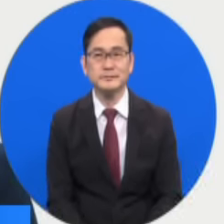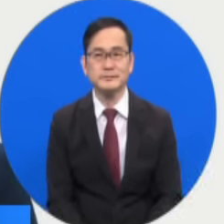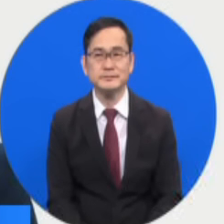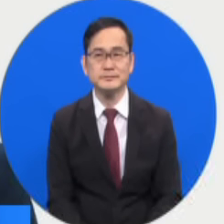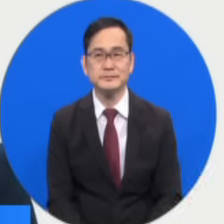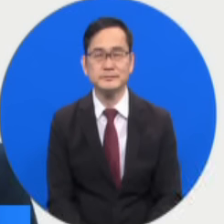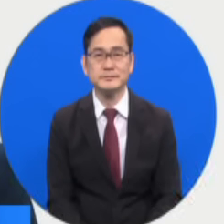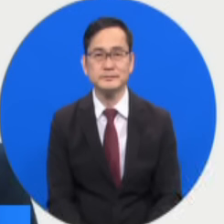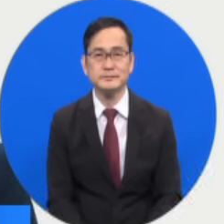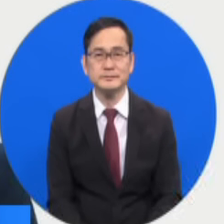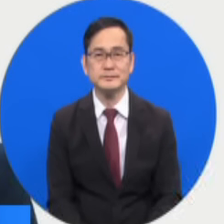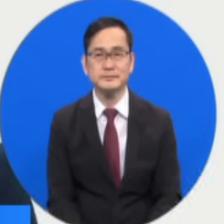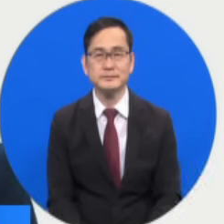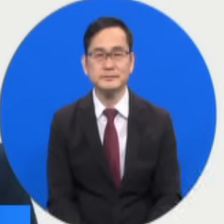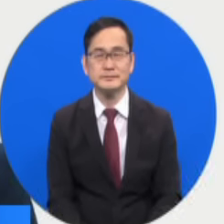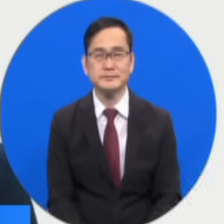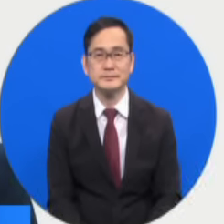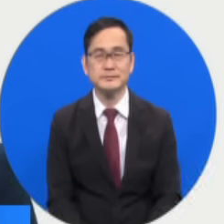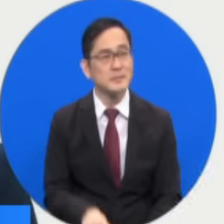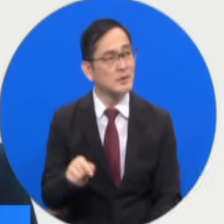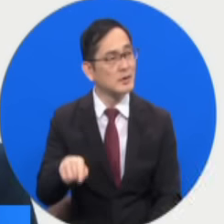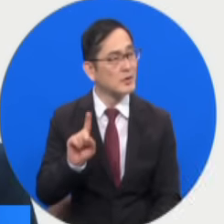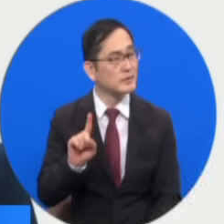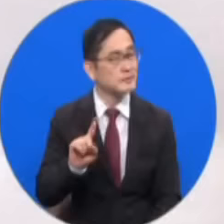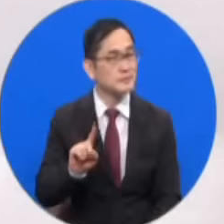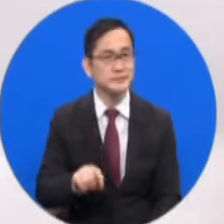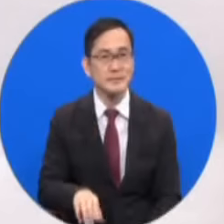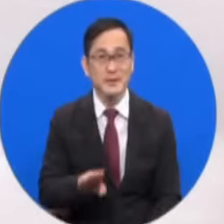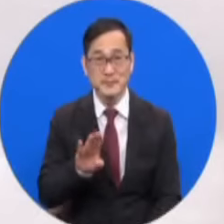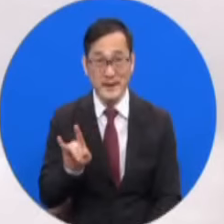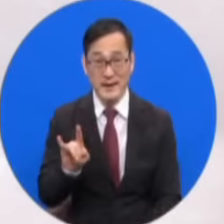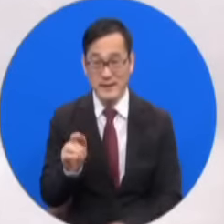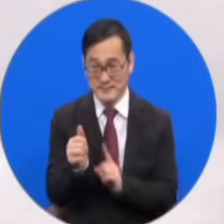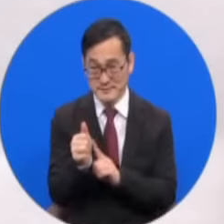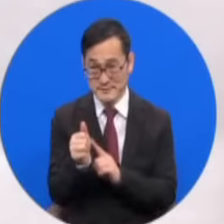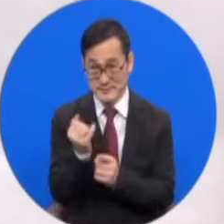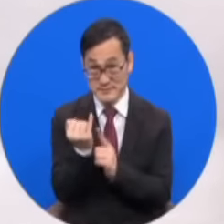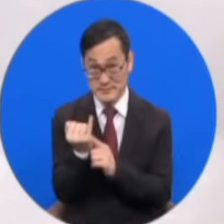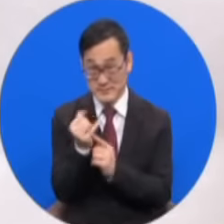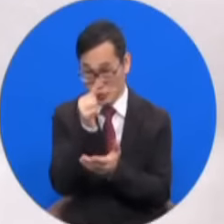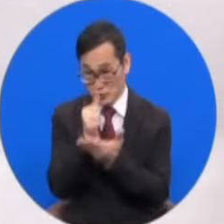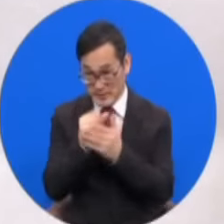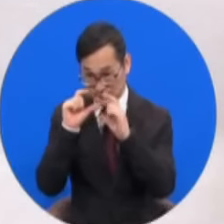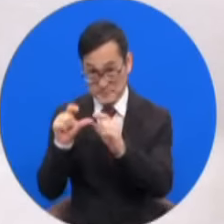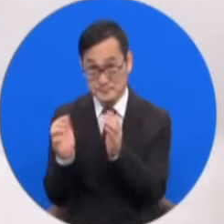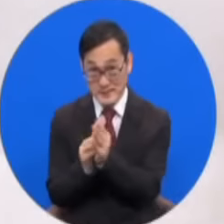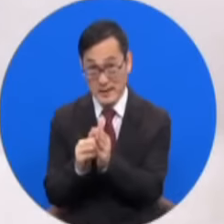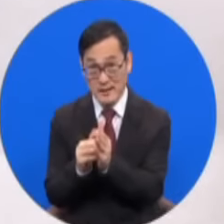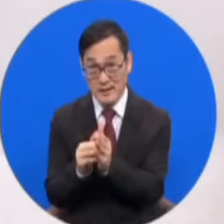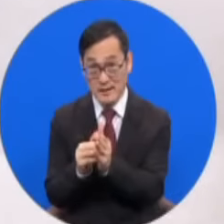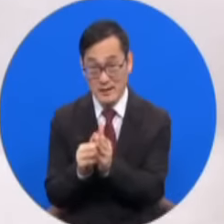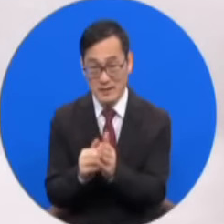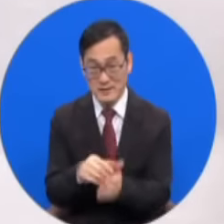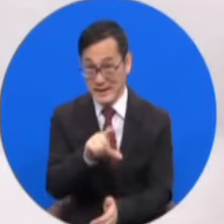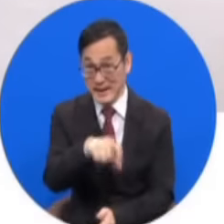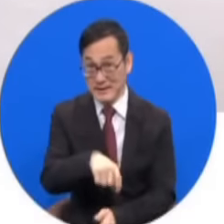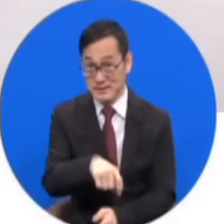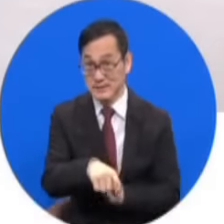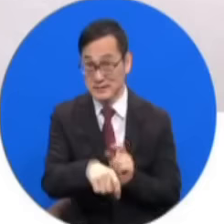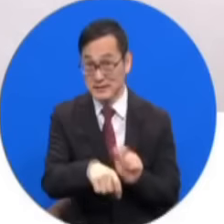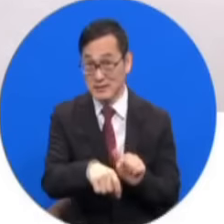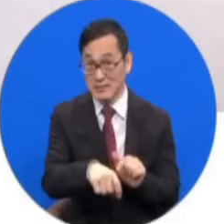몰랐다네 그러니까이 배모 씨에 확정된 형은 지금이 법인 카드와 관련된 내용으로